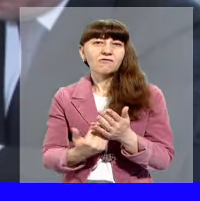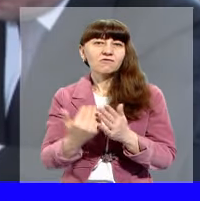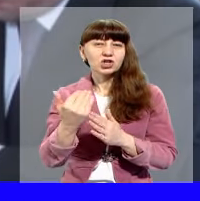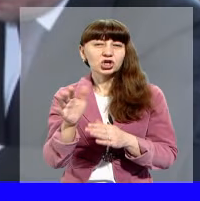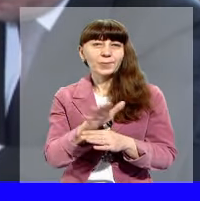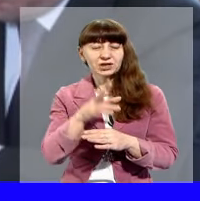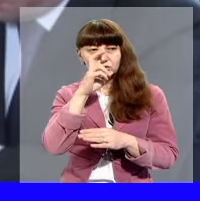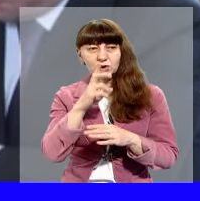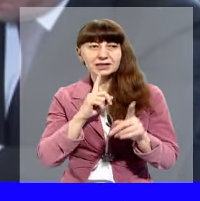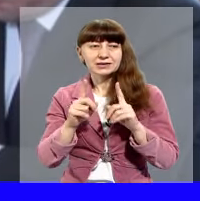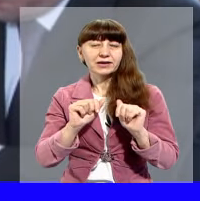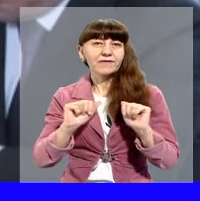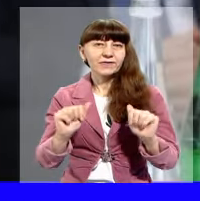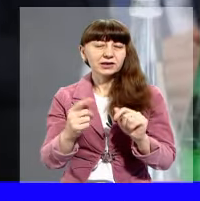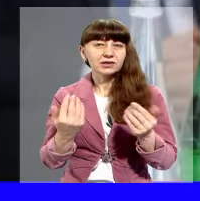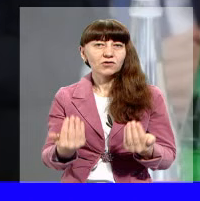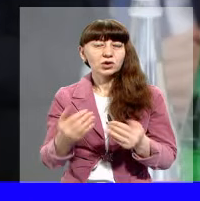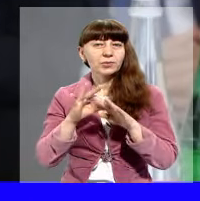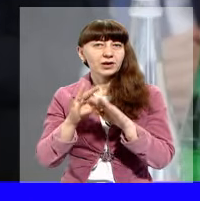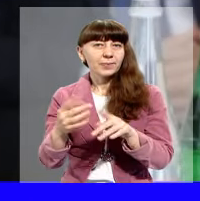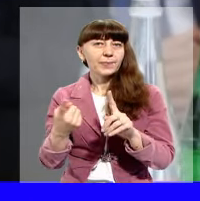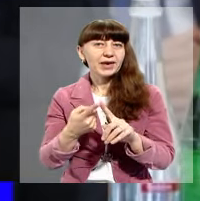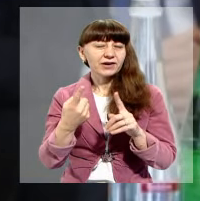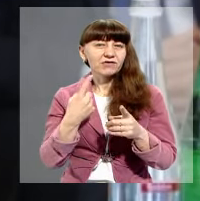алыс-берісті арттыру жайы талқыланды.